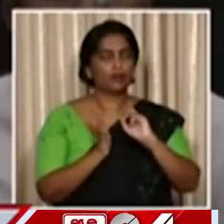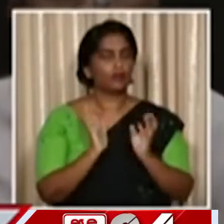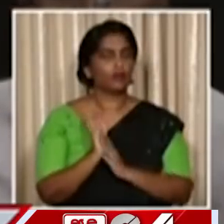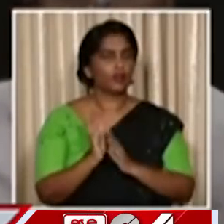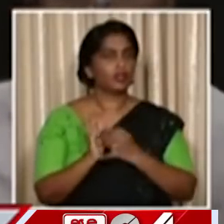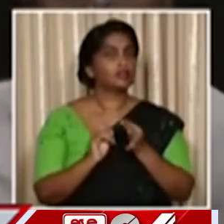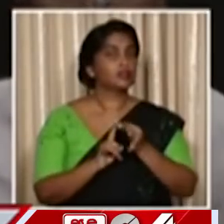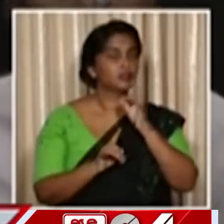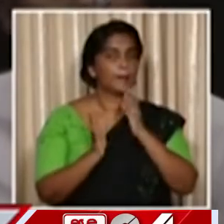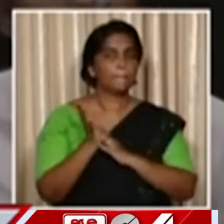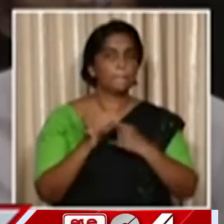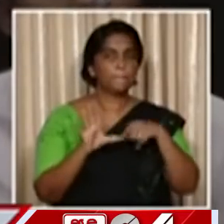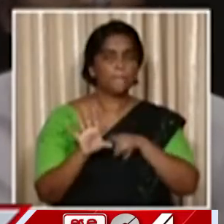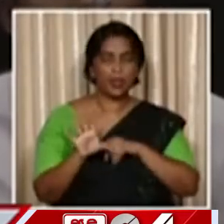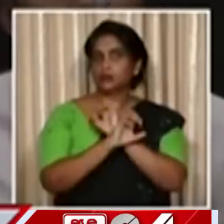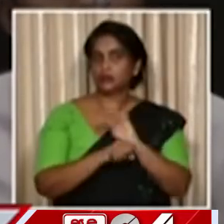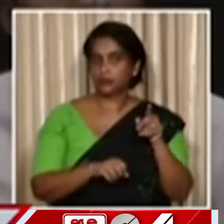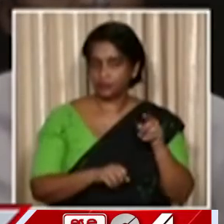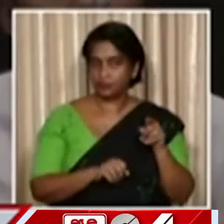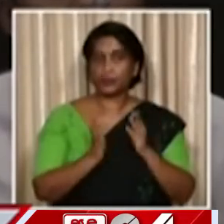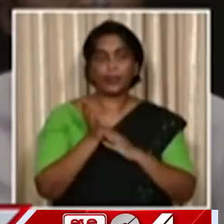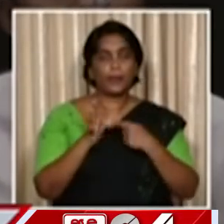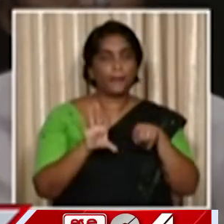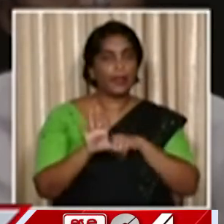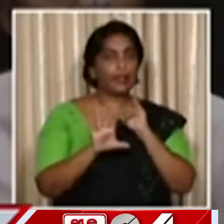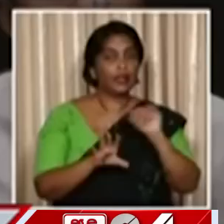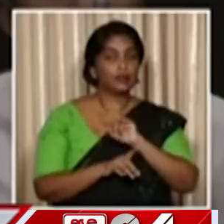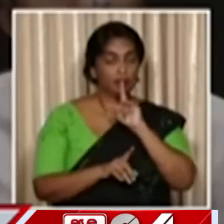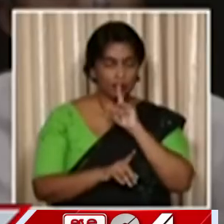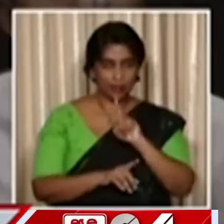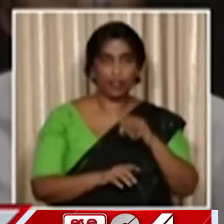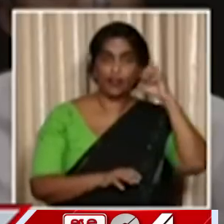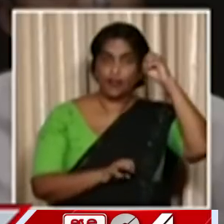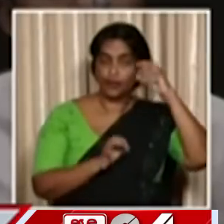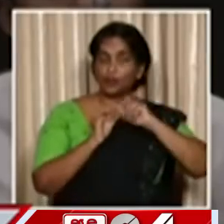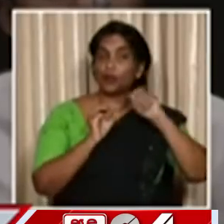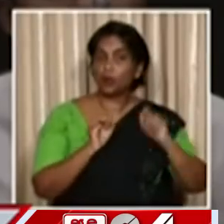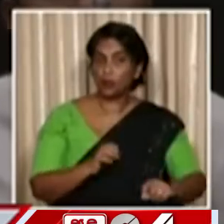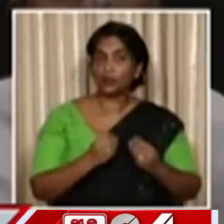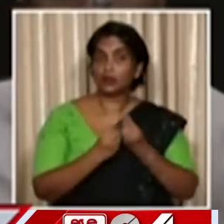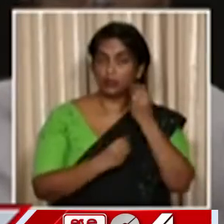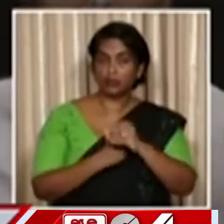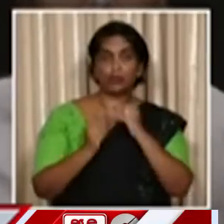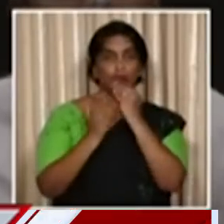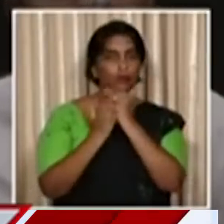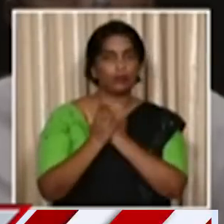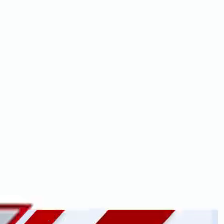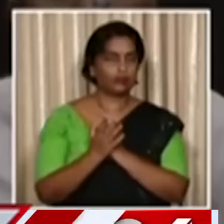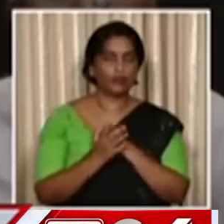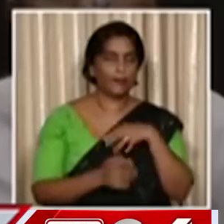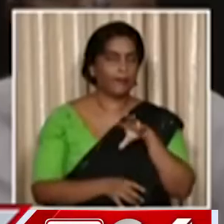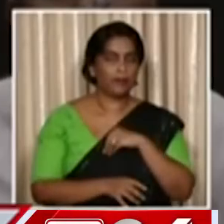කොමිසමේ සභාපතිවරයා මැයි 16 වෙනිදා ප්‍රකාශයක් කරනවා. මැයි 16 ප්‍රකාශයක් කළා කියනෝ විදුලි බල මණ්ඩලයෙන් ලබා දීලා තියෙන සංශෝධන එකඟ වෙන්න